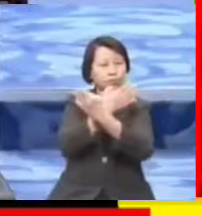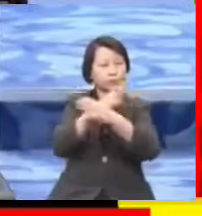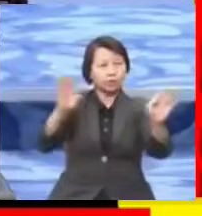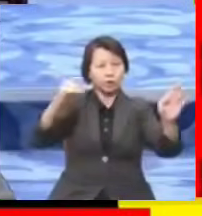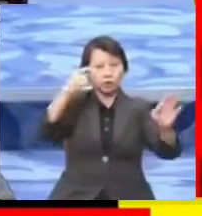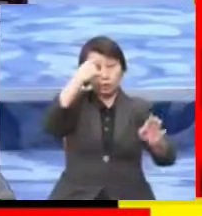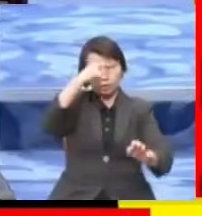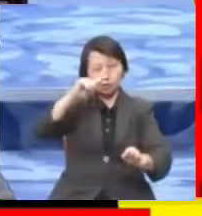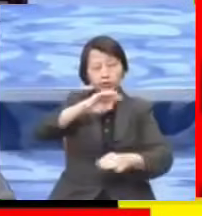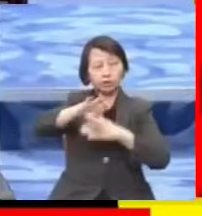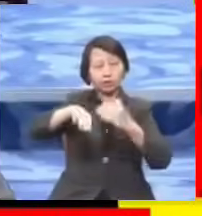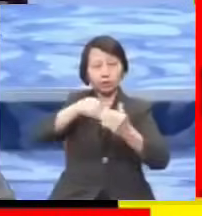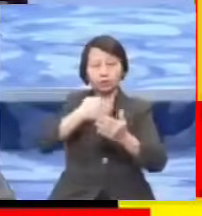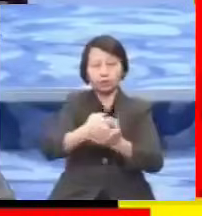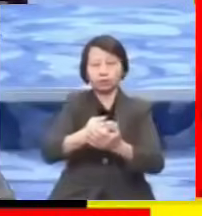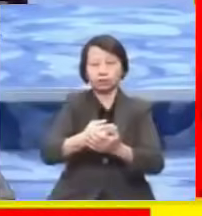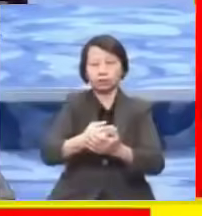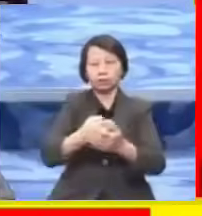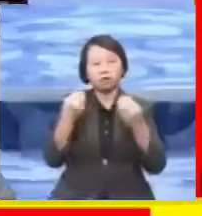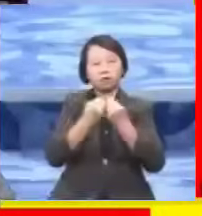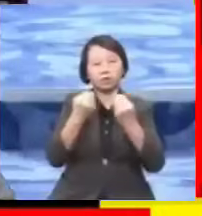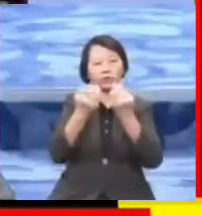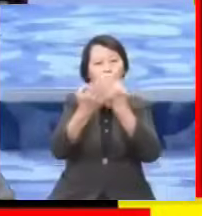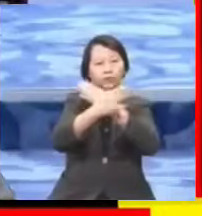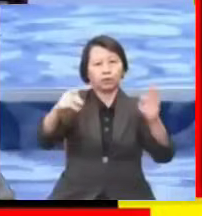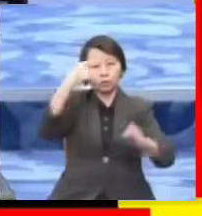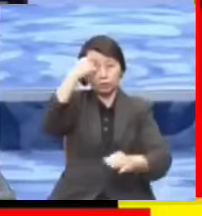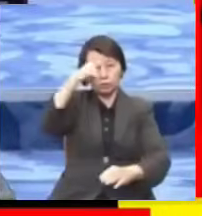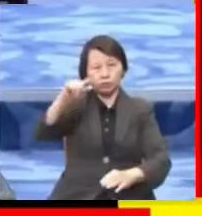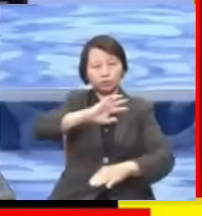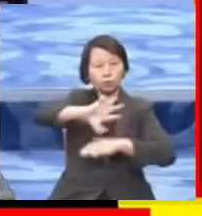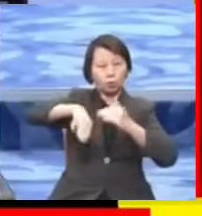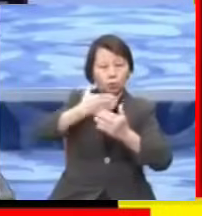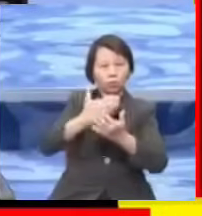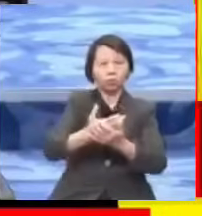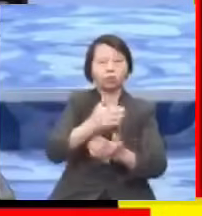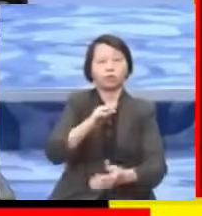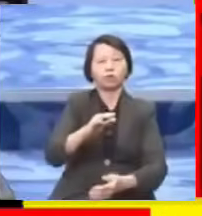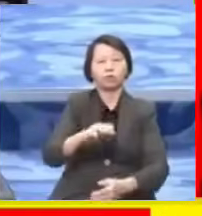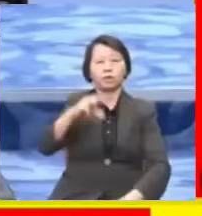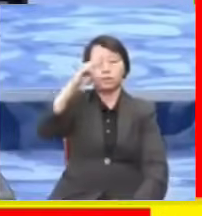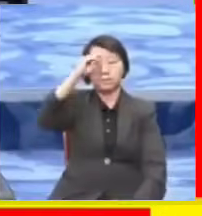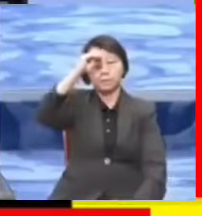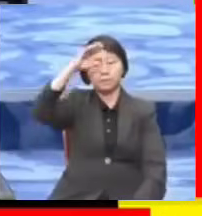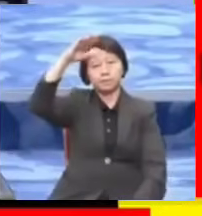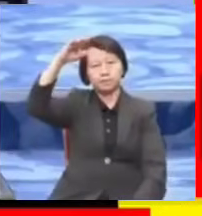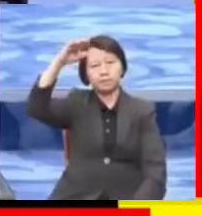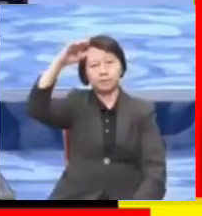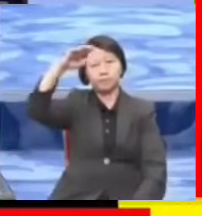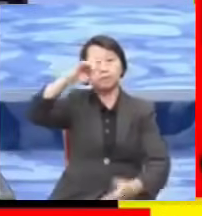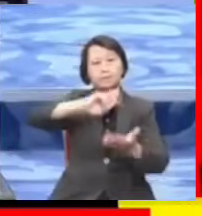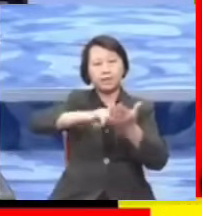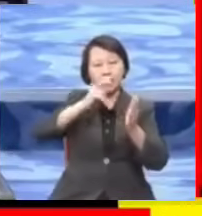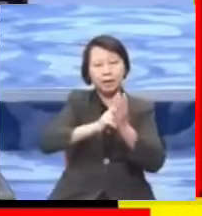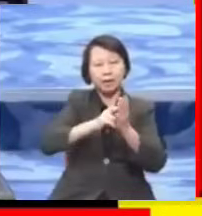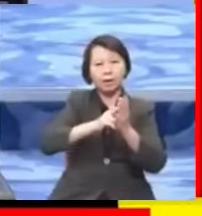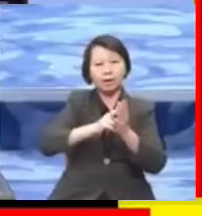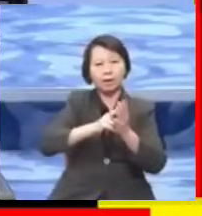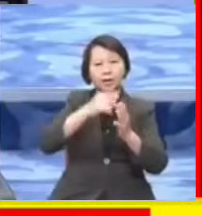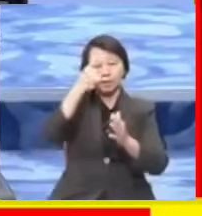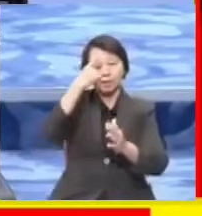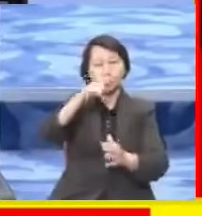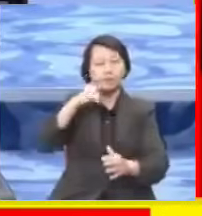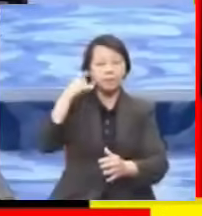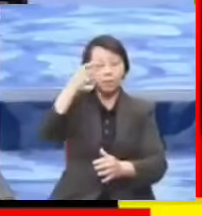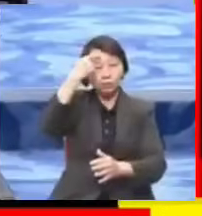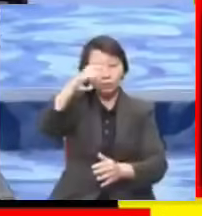wolves. Oh, maaf, total freedom for the wolves, yes. Man means death for the